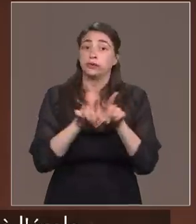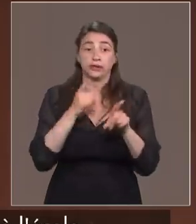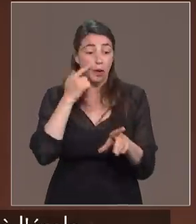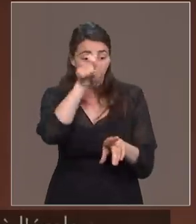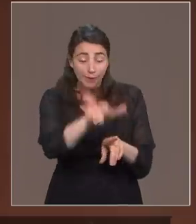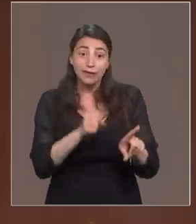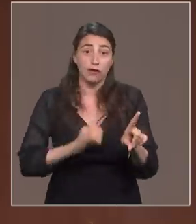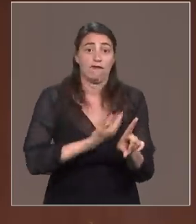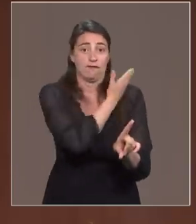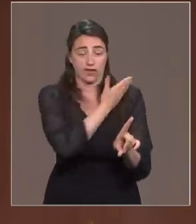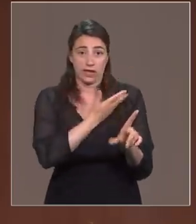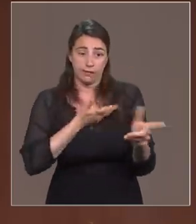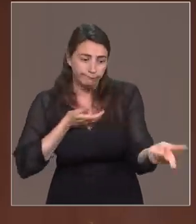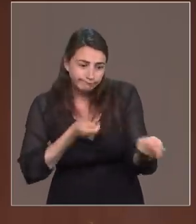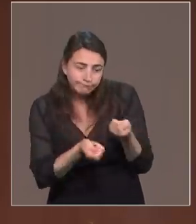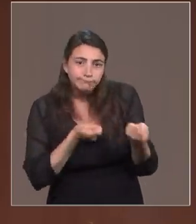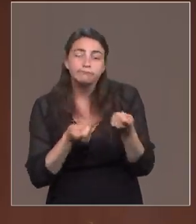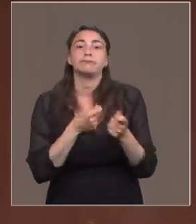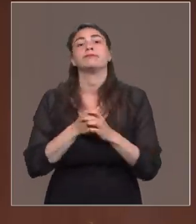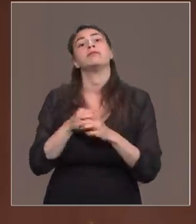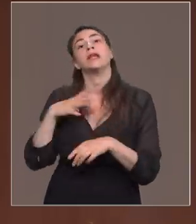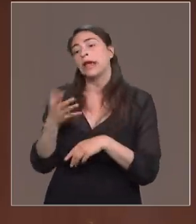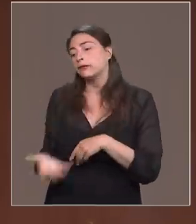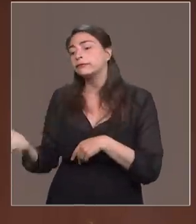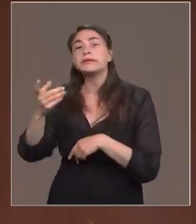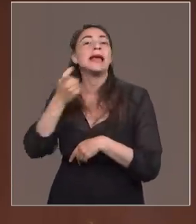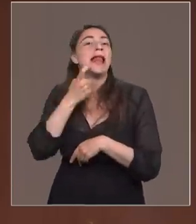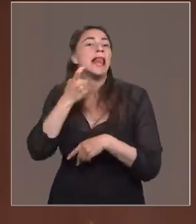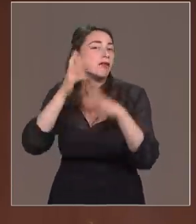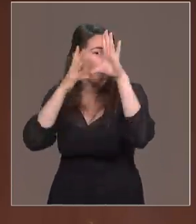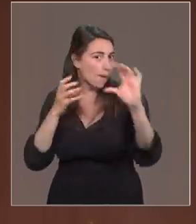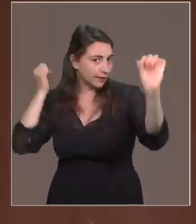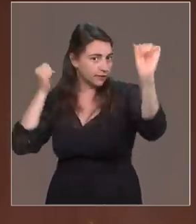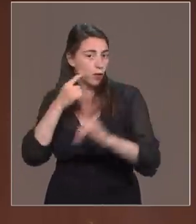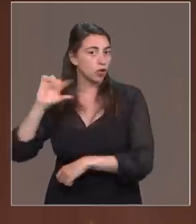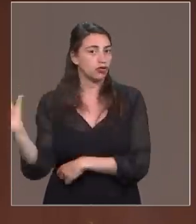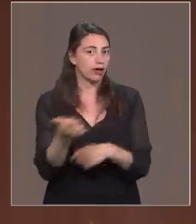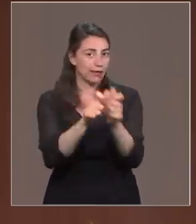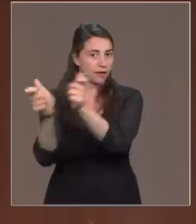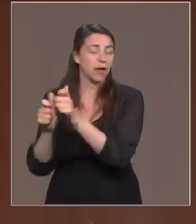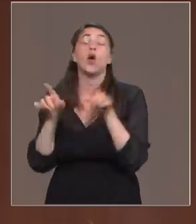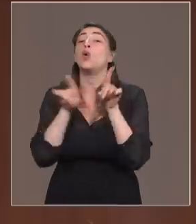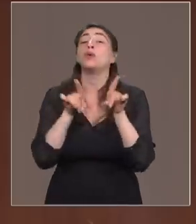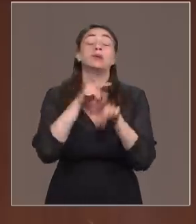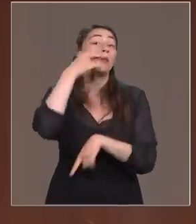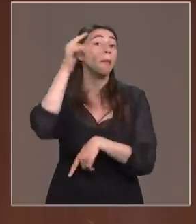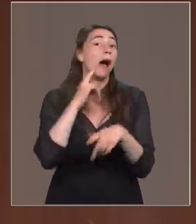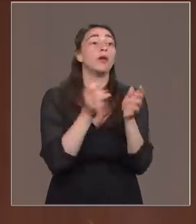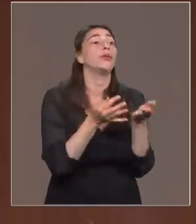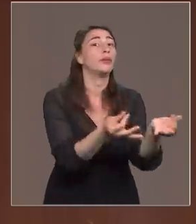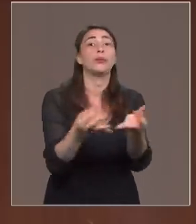avec des élèves ambassadeurs dans chaque établissement et avec la sensibilisation des parents comme des